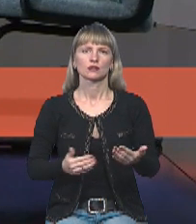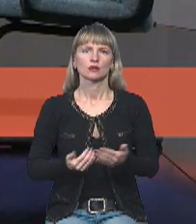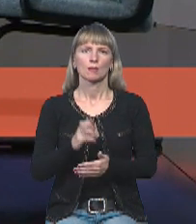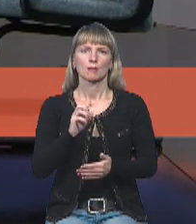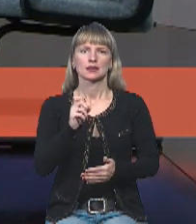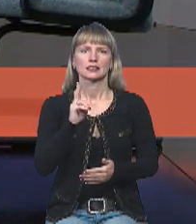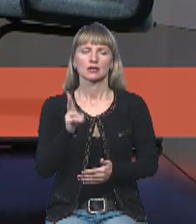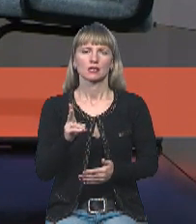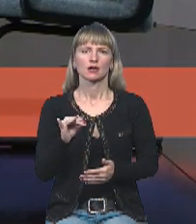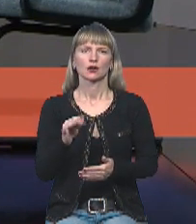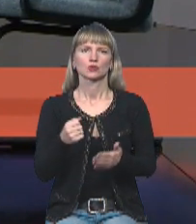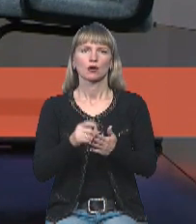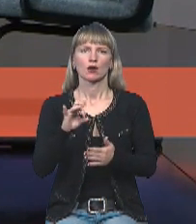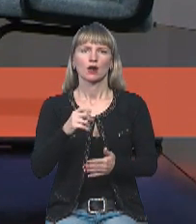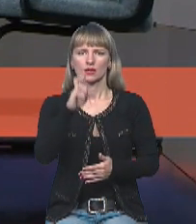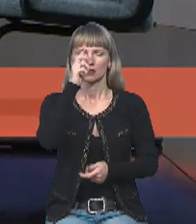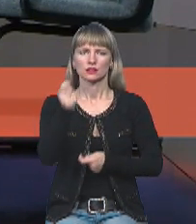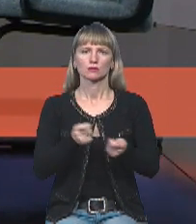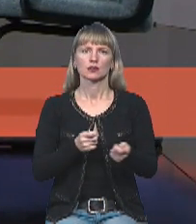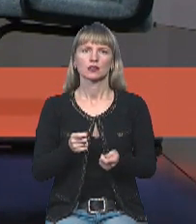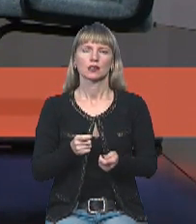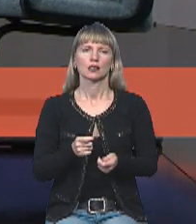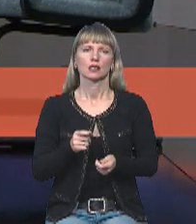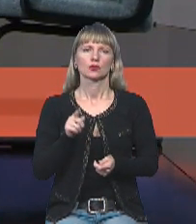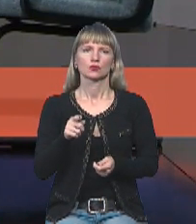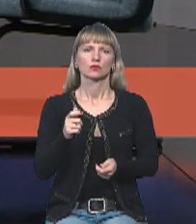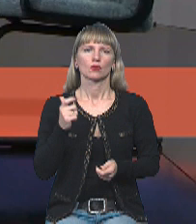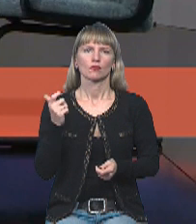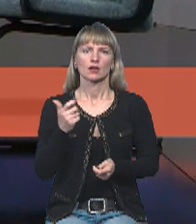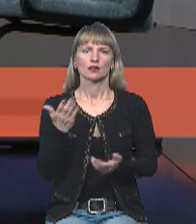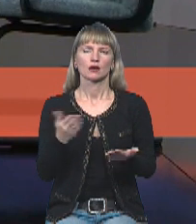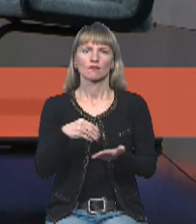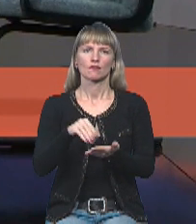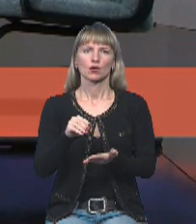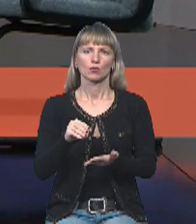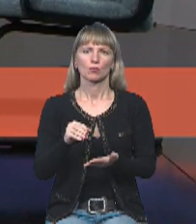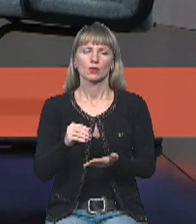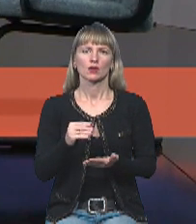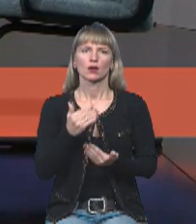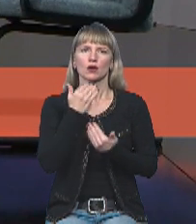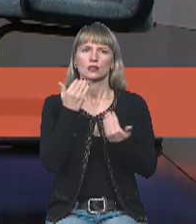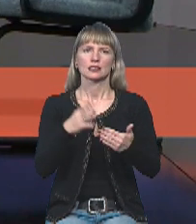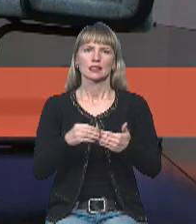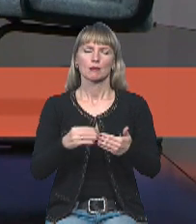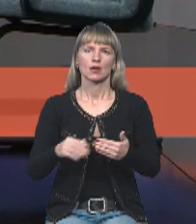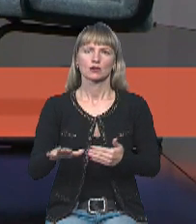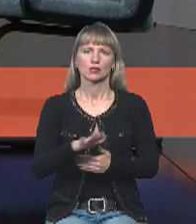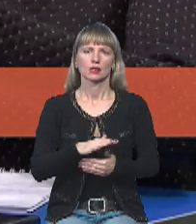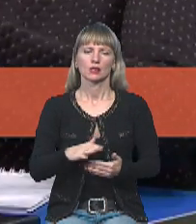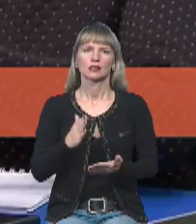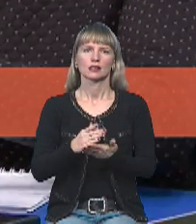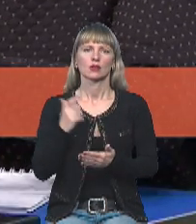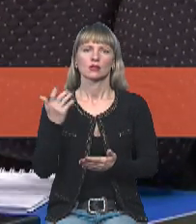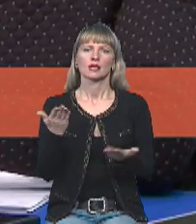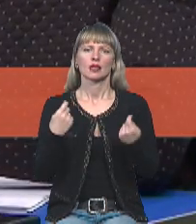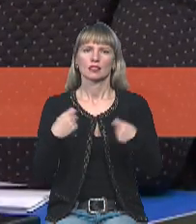і позиваються до райдержадміністрації, позивається той власник, якого не викупили останню земельну ділянку. Позивається, є власник,